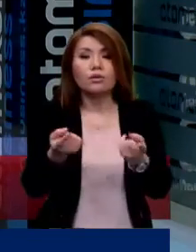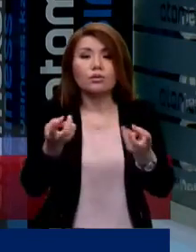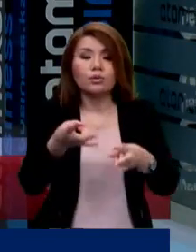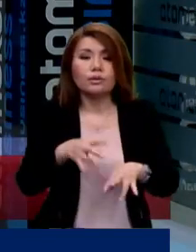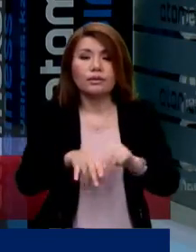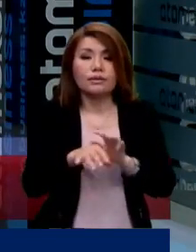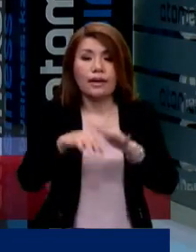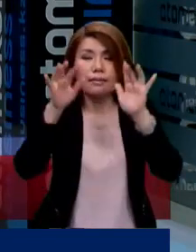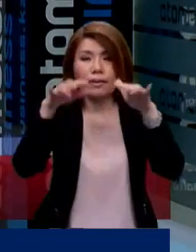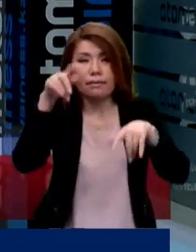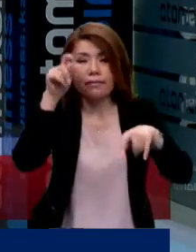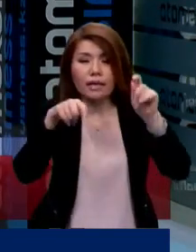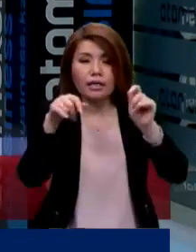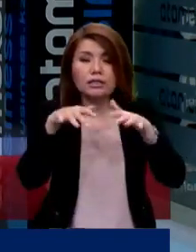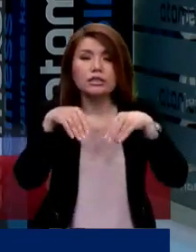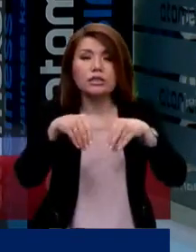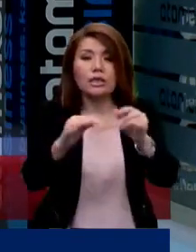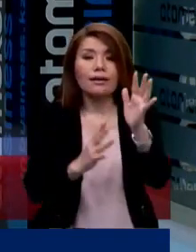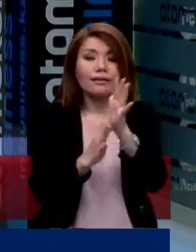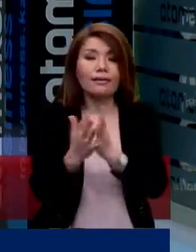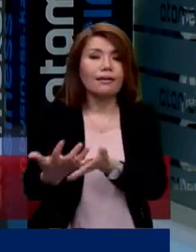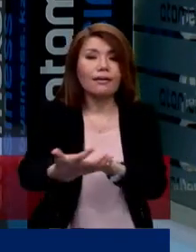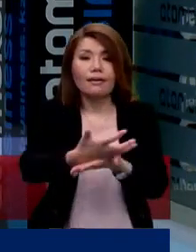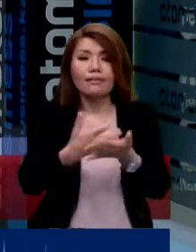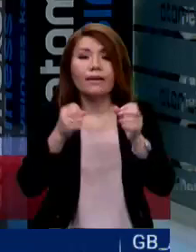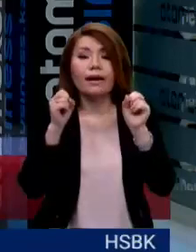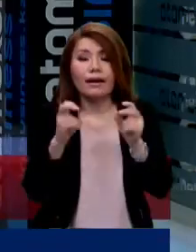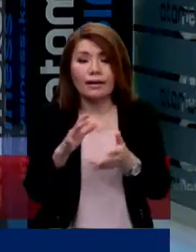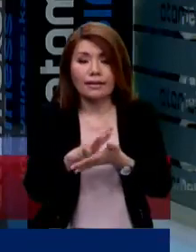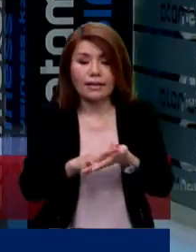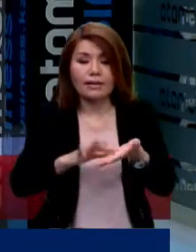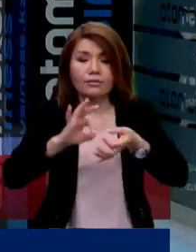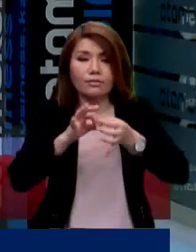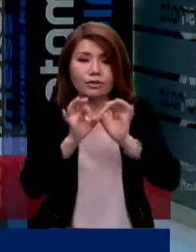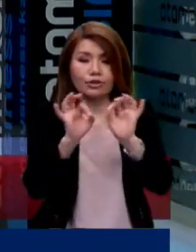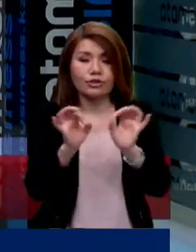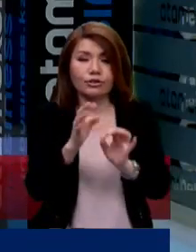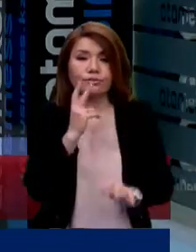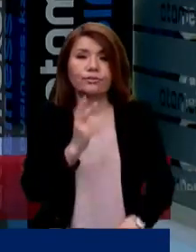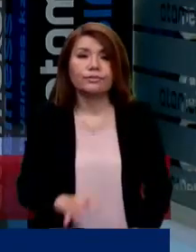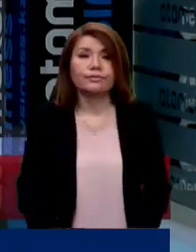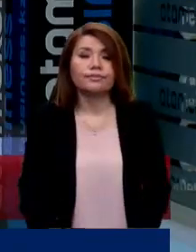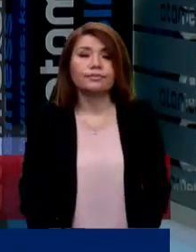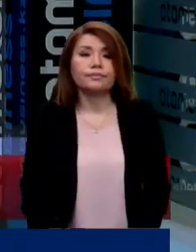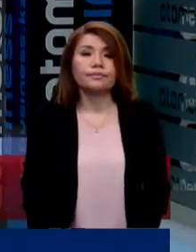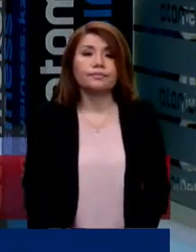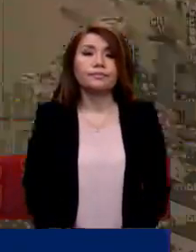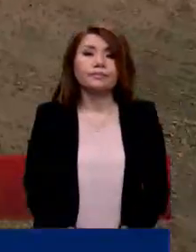Жауын-шашын аз түскен маусымда астықты қалайша мол алуға болатынын өңірдегі тілшіміз Гүлнұр Мұратқызы біліп қайтты.